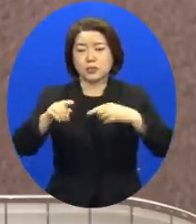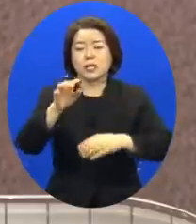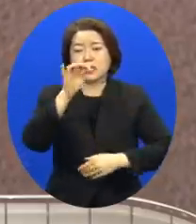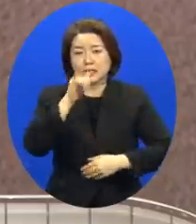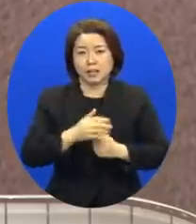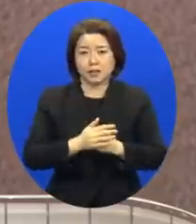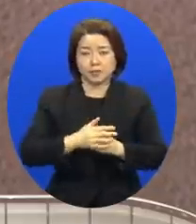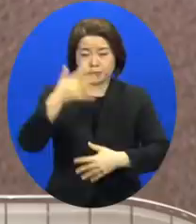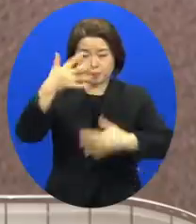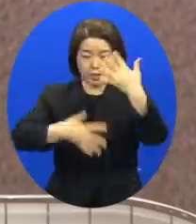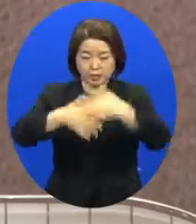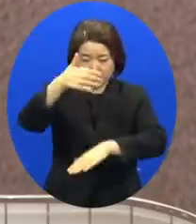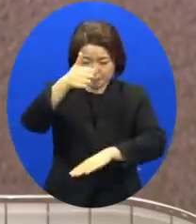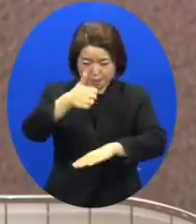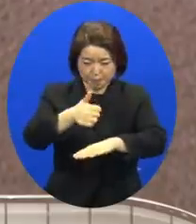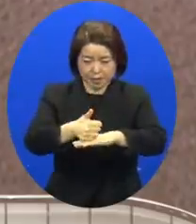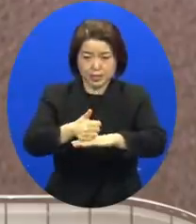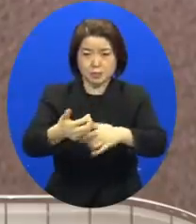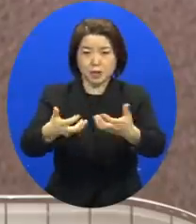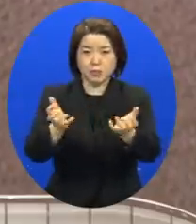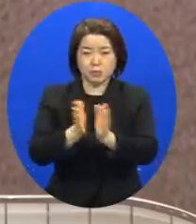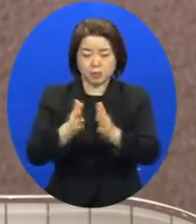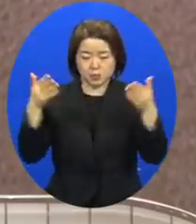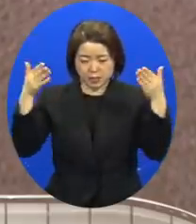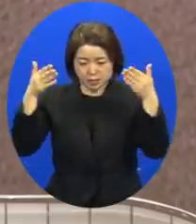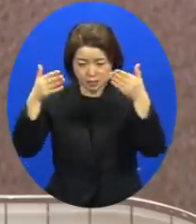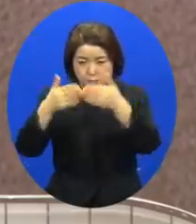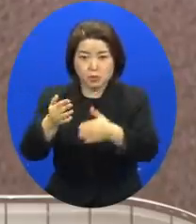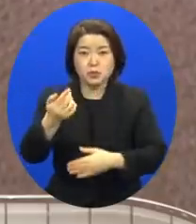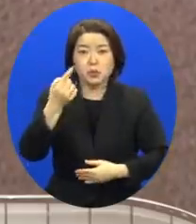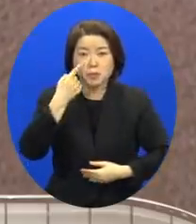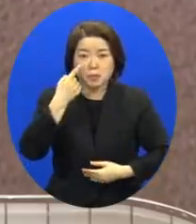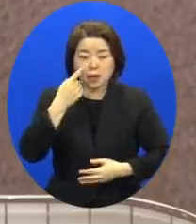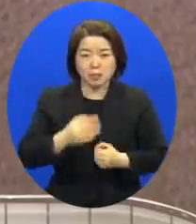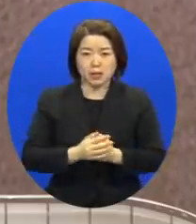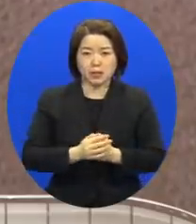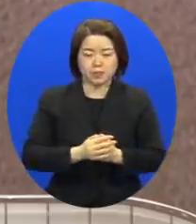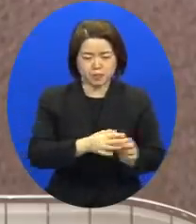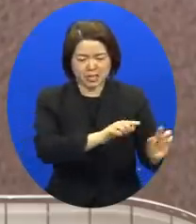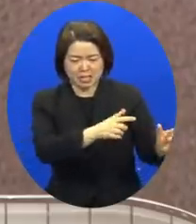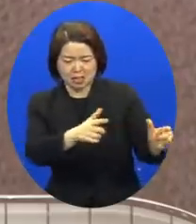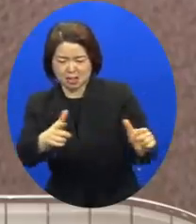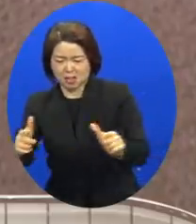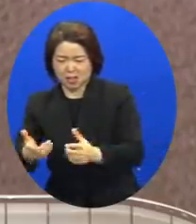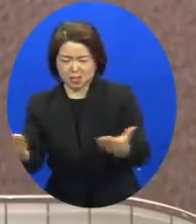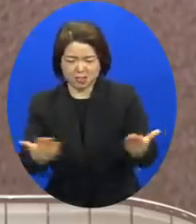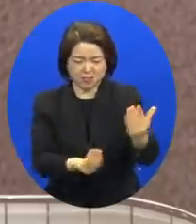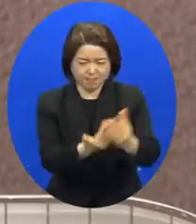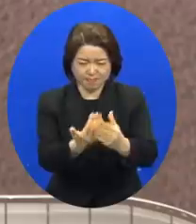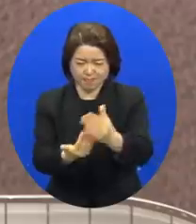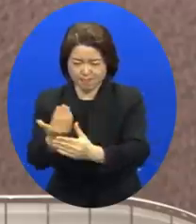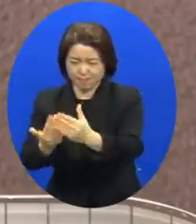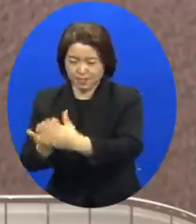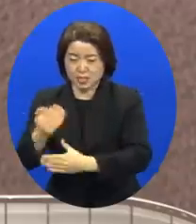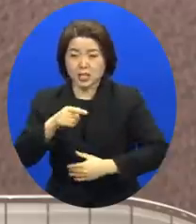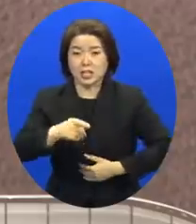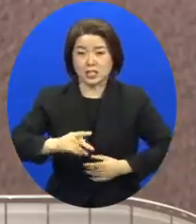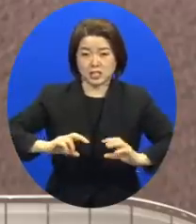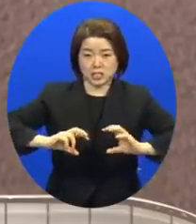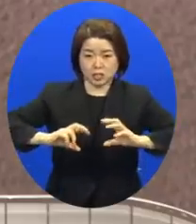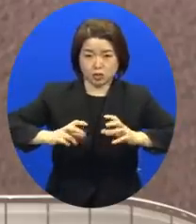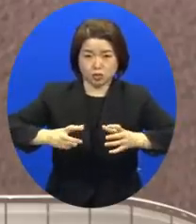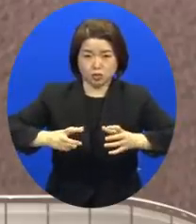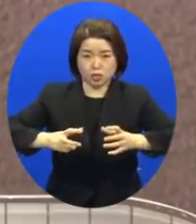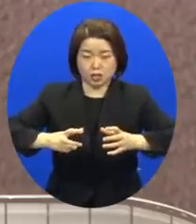마지막 부분에 여러분 주목해서 보시기 바랍니다 그 온갖 일이 벌어지던 이 지구가 점점